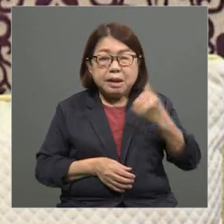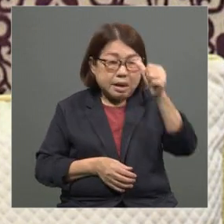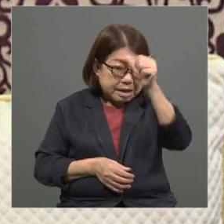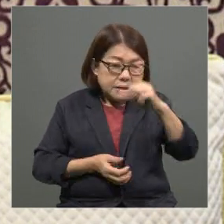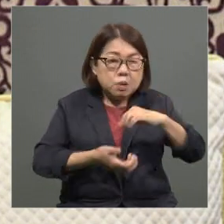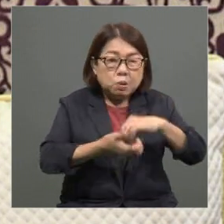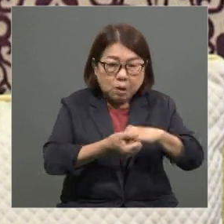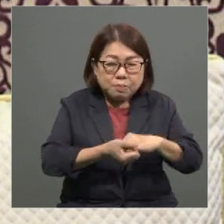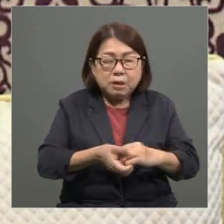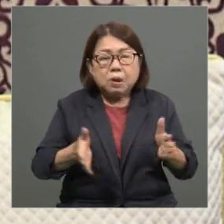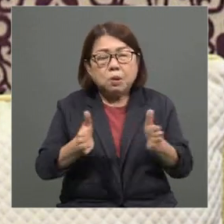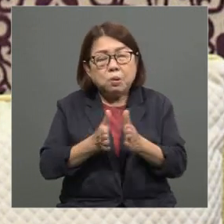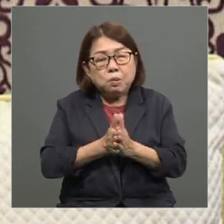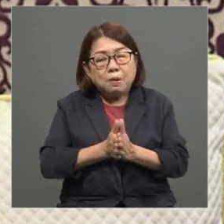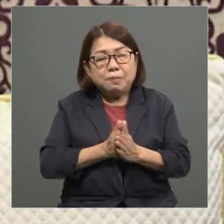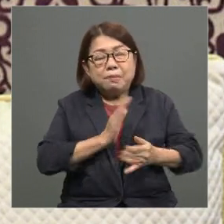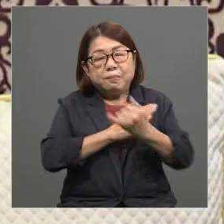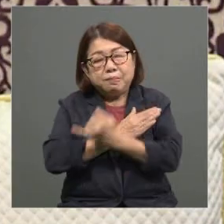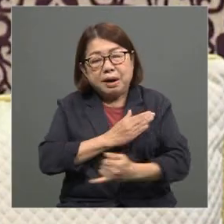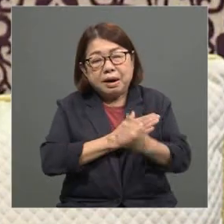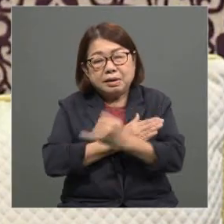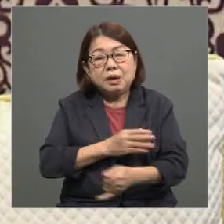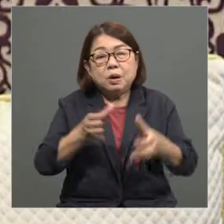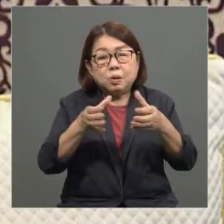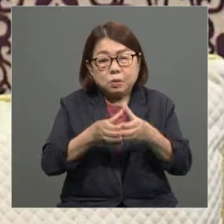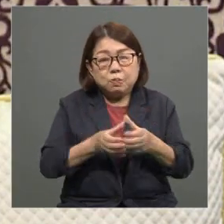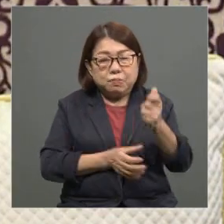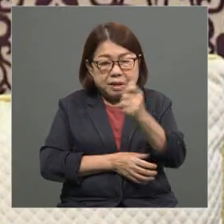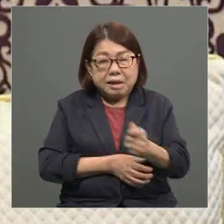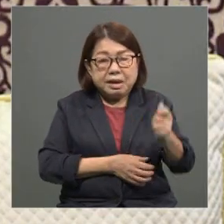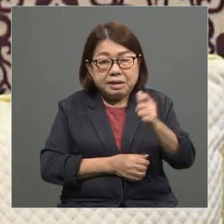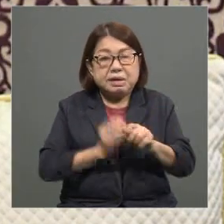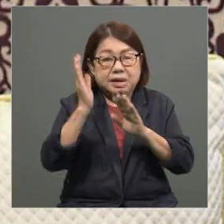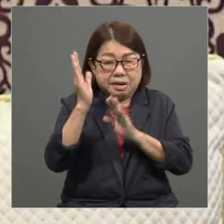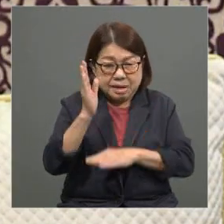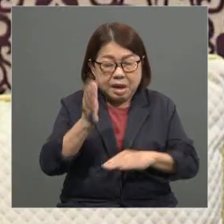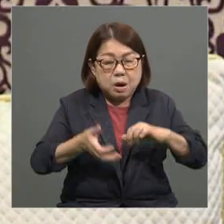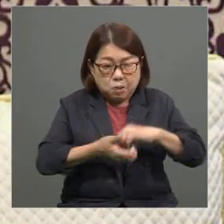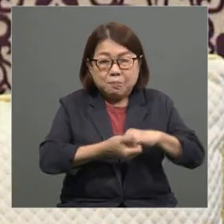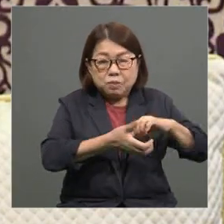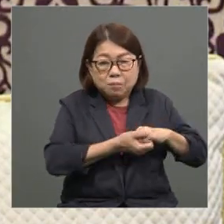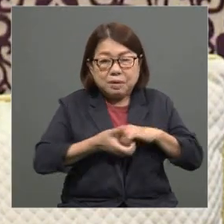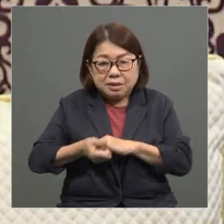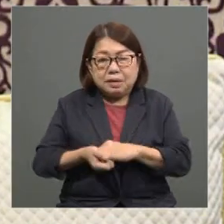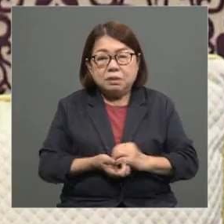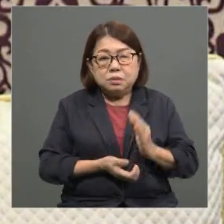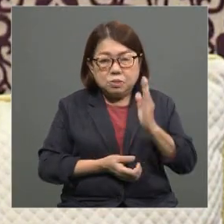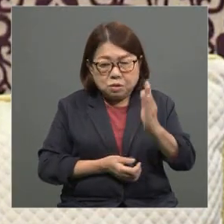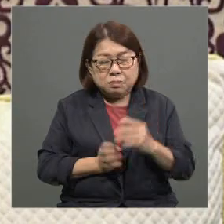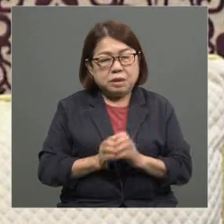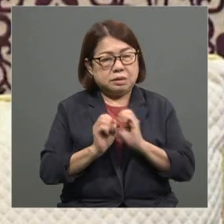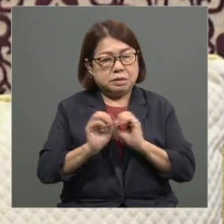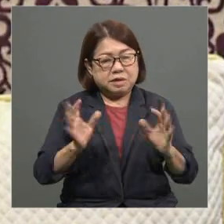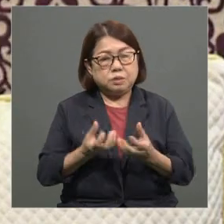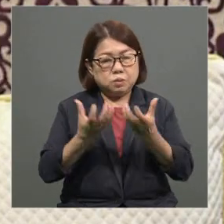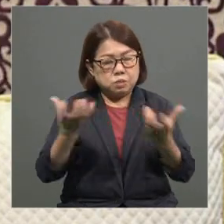กกับความร่วมมือของประเทศในภูมิภาคเอเชียใต้จะทำให้เราสามารถการันตีความมั่นค